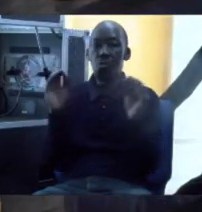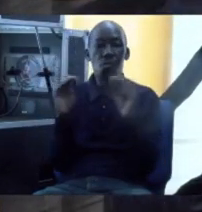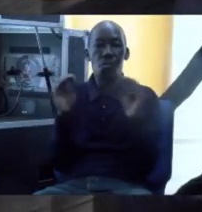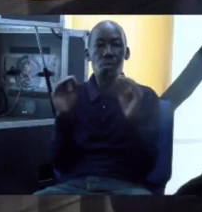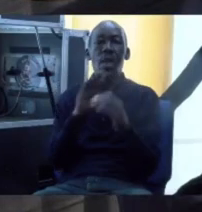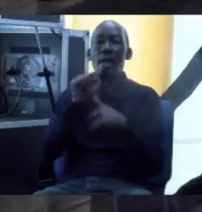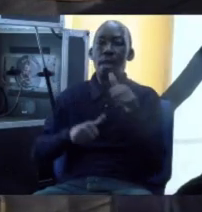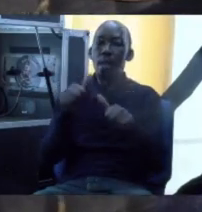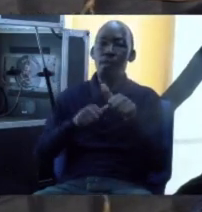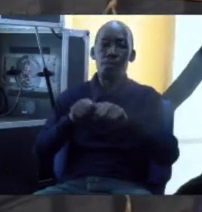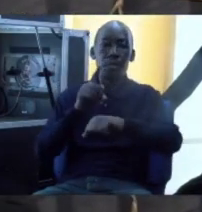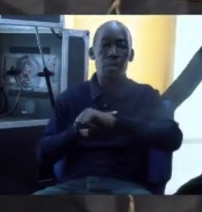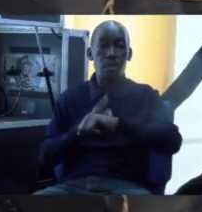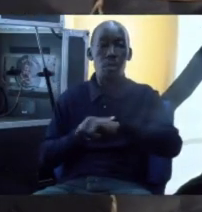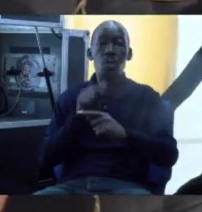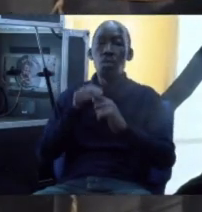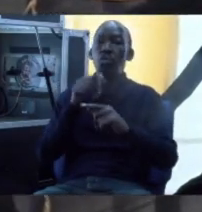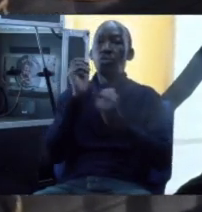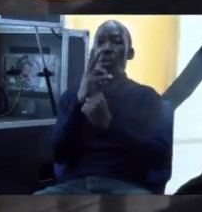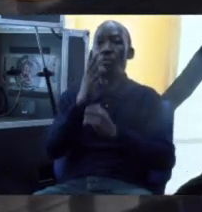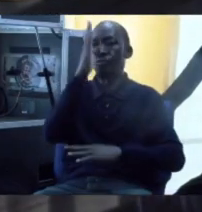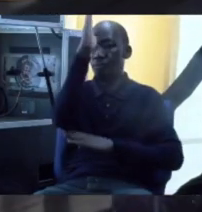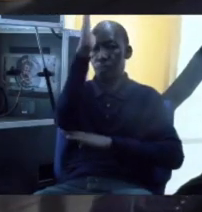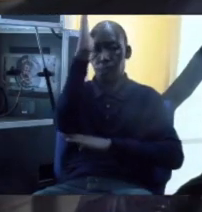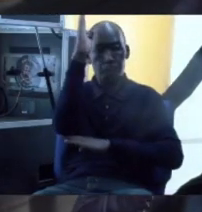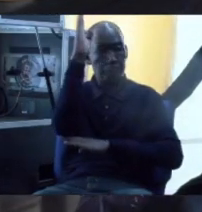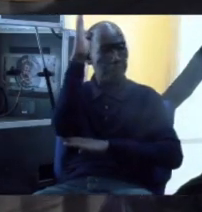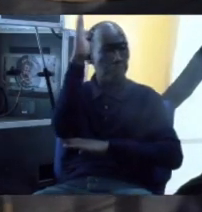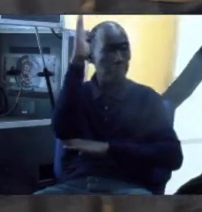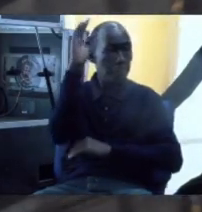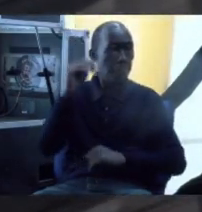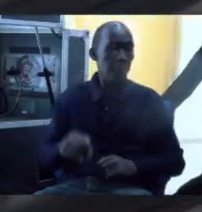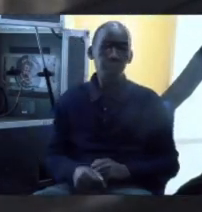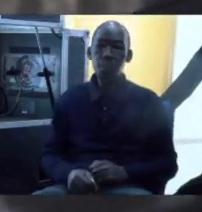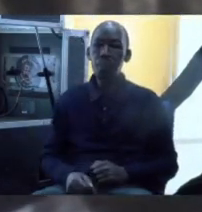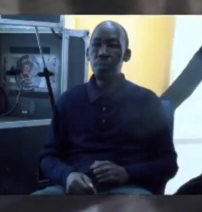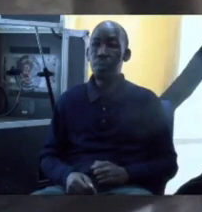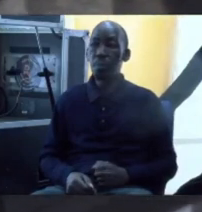Every time. Kila wakati. It's 12 noon. Ni saa sita mchana.